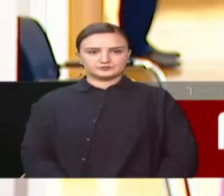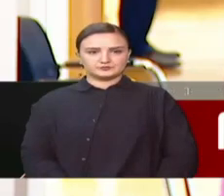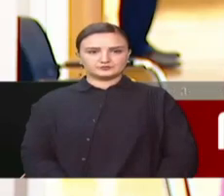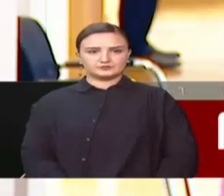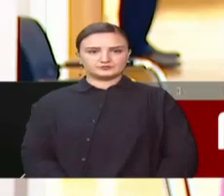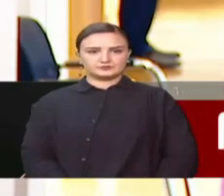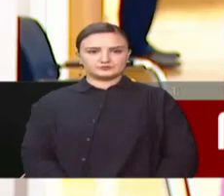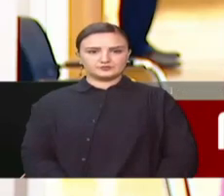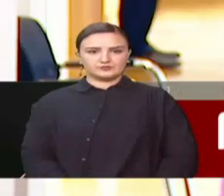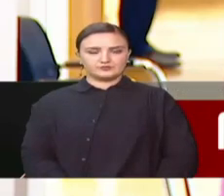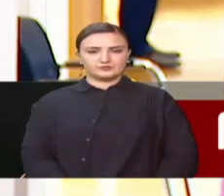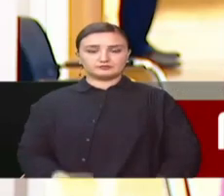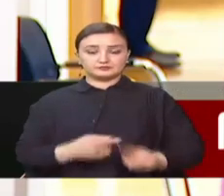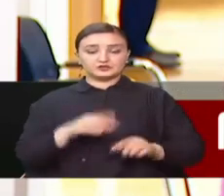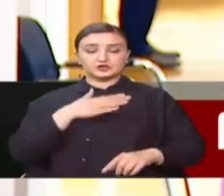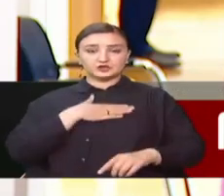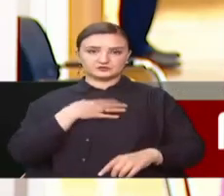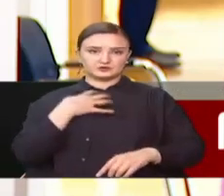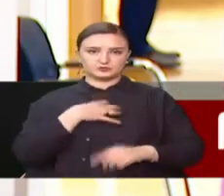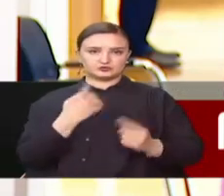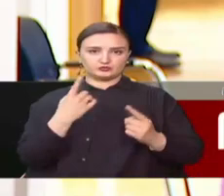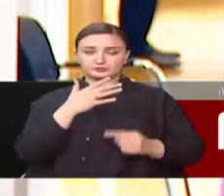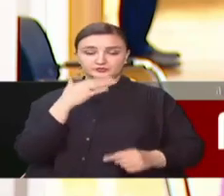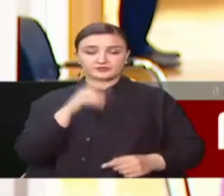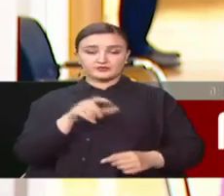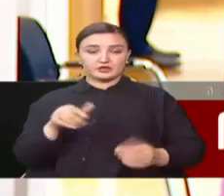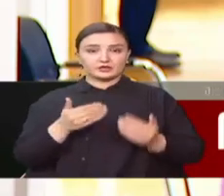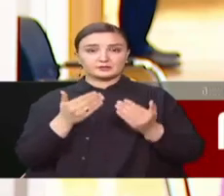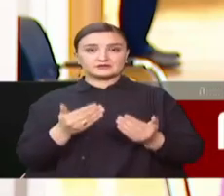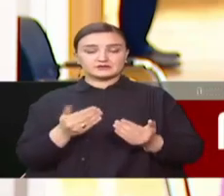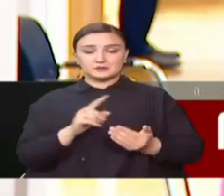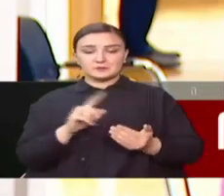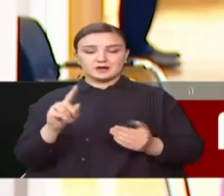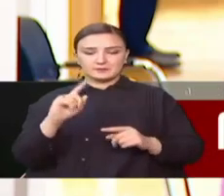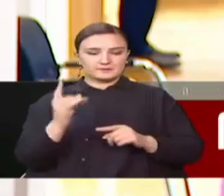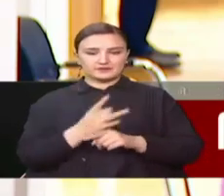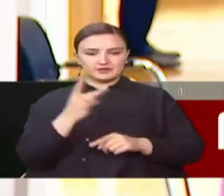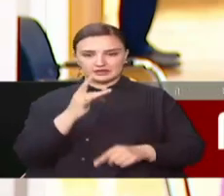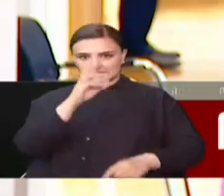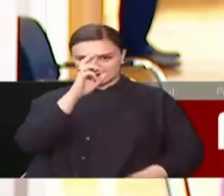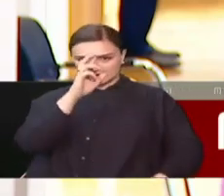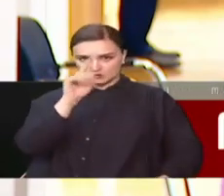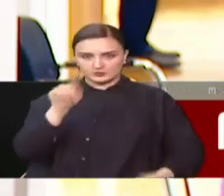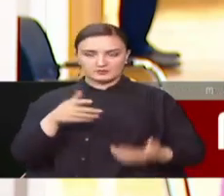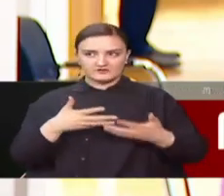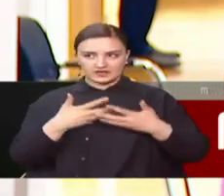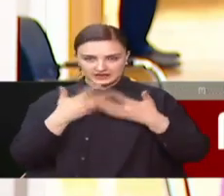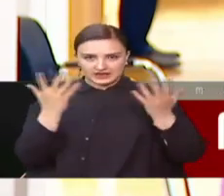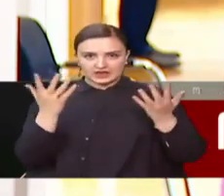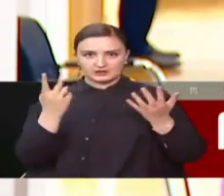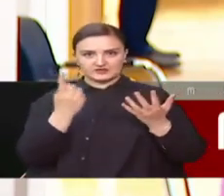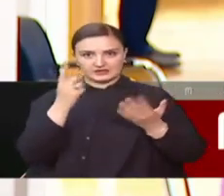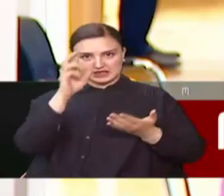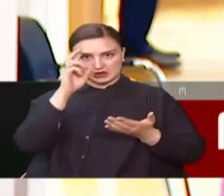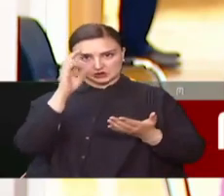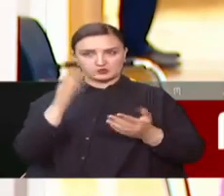თვითონ პოლიტიკაში არის ჩემთვის ძალიან მნიშვნელოვანი და ბევრი ადამიანისთვის, მაგრამ პირველად ხელისუფლება ღიად, პირველი